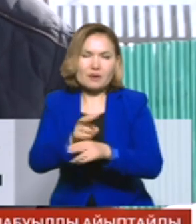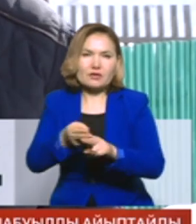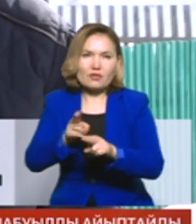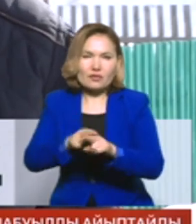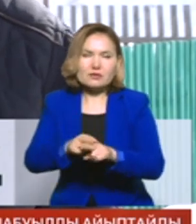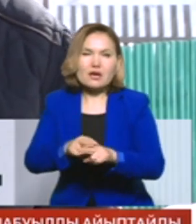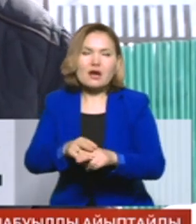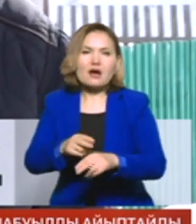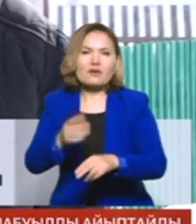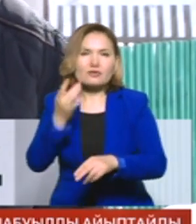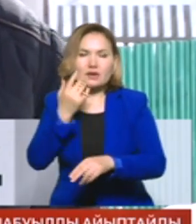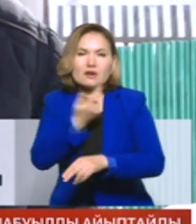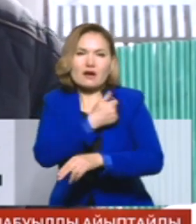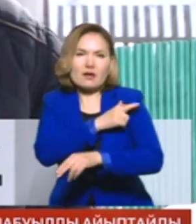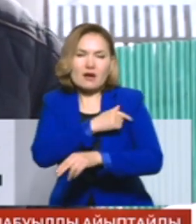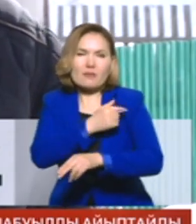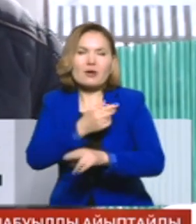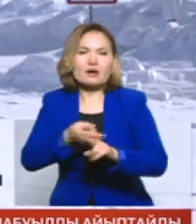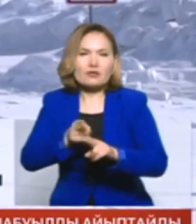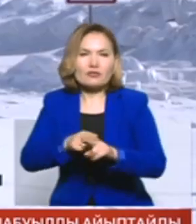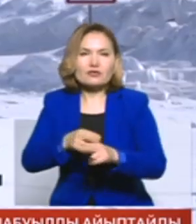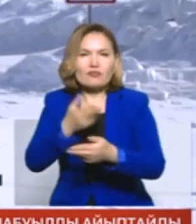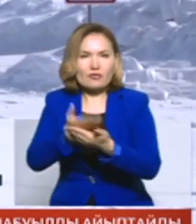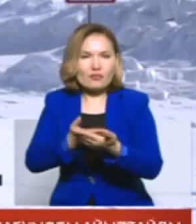Түсінбеген сұрақтарымыз болса келіп сұраймыз.